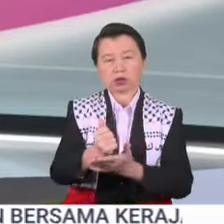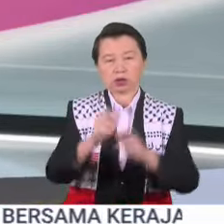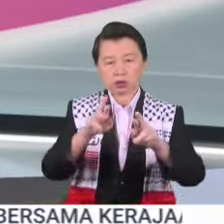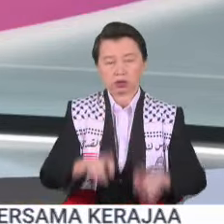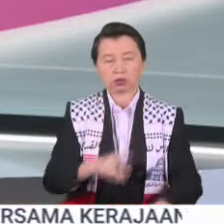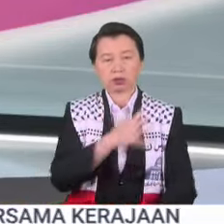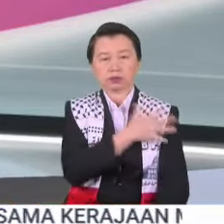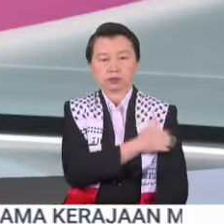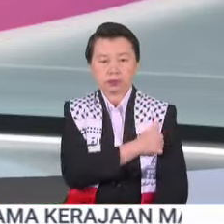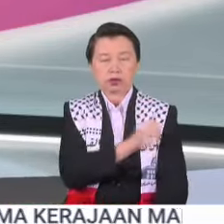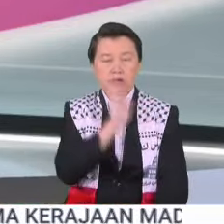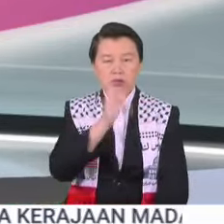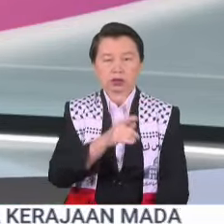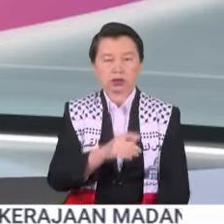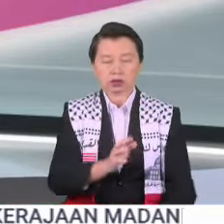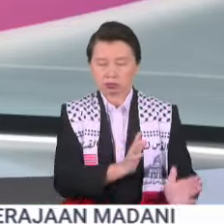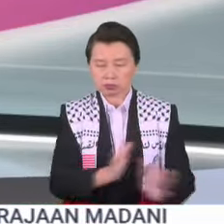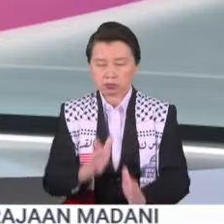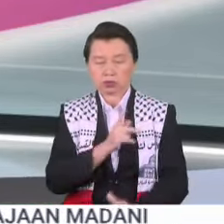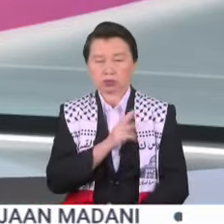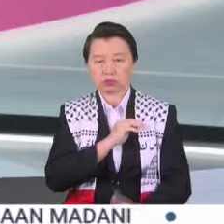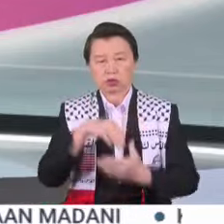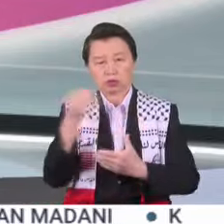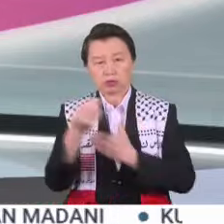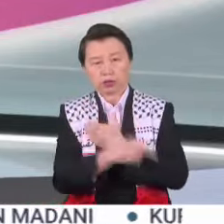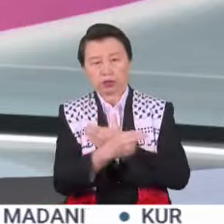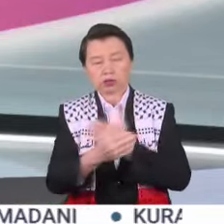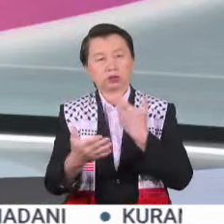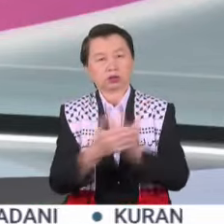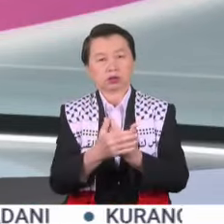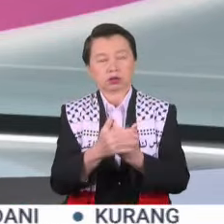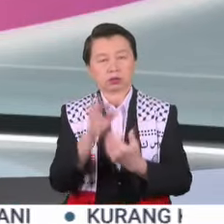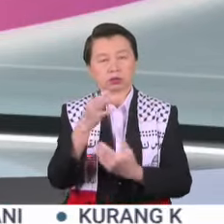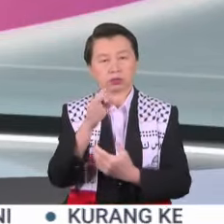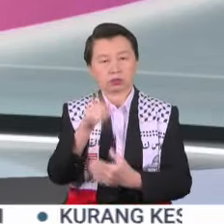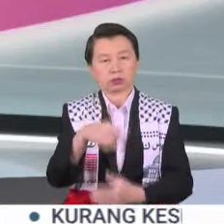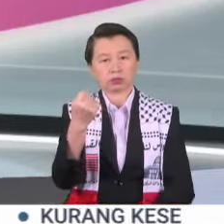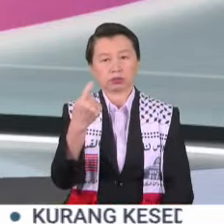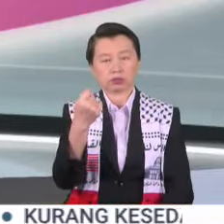kemanusiaan rakyat Palestin yang diselia Kementerian Luar Negeri setakat 19